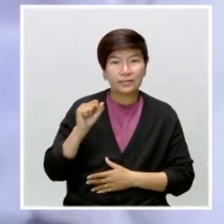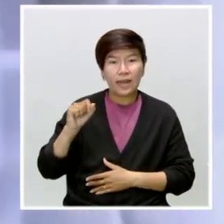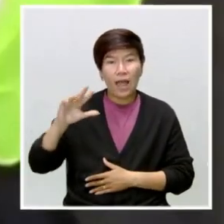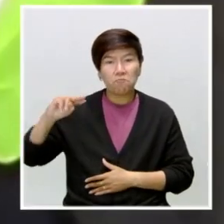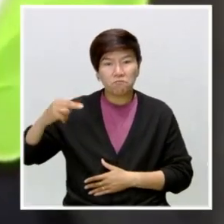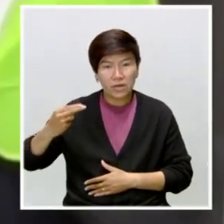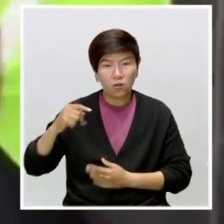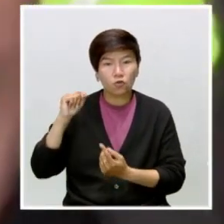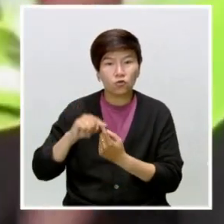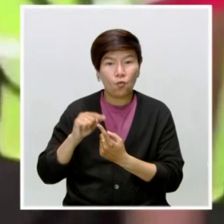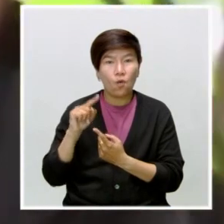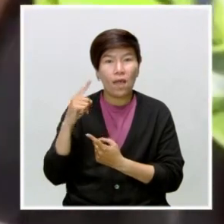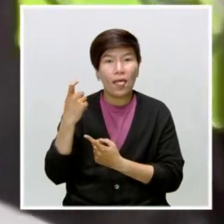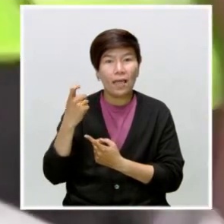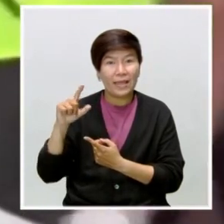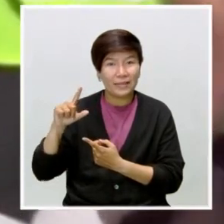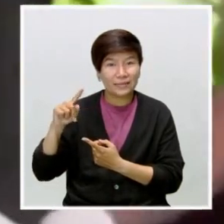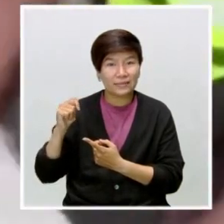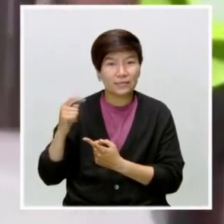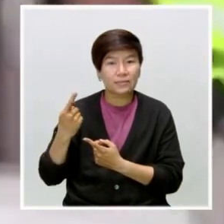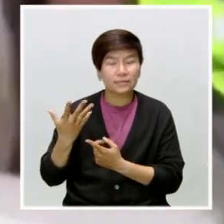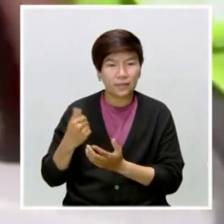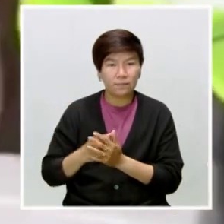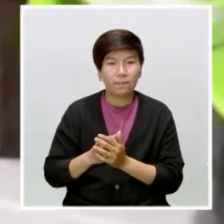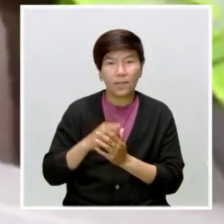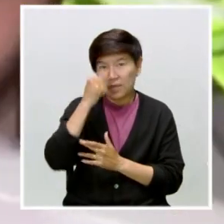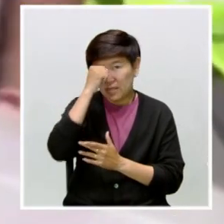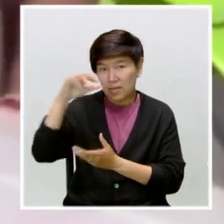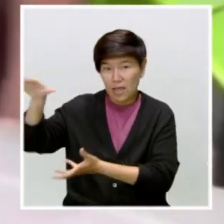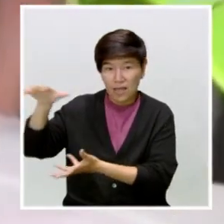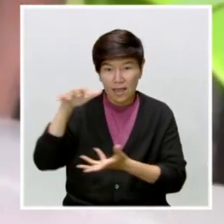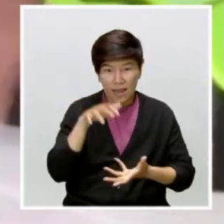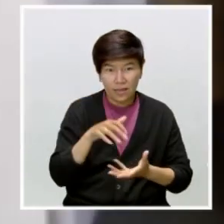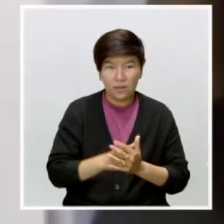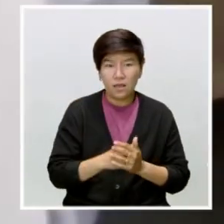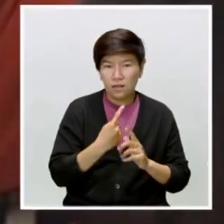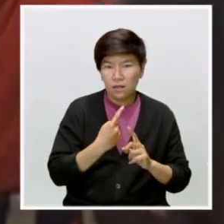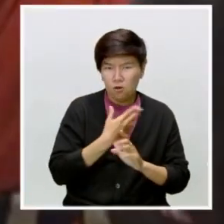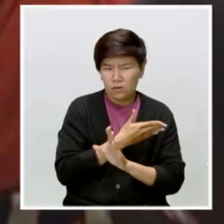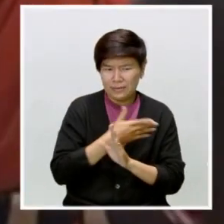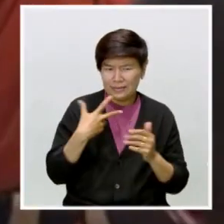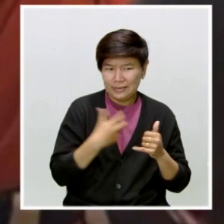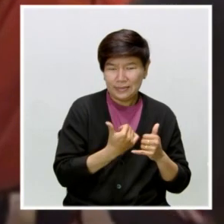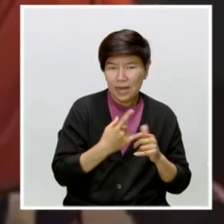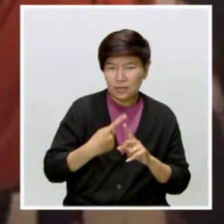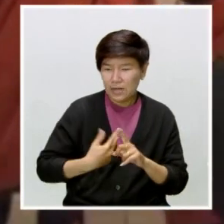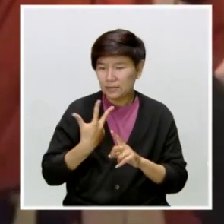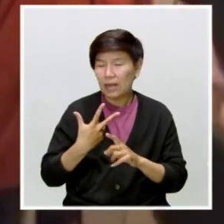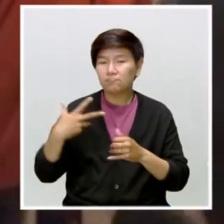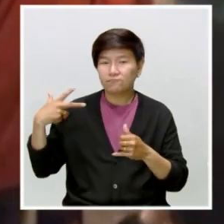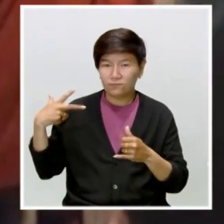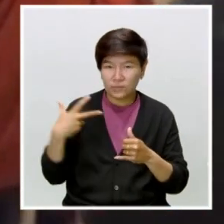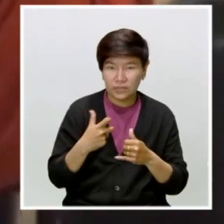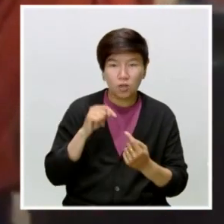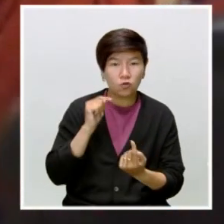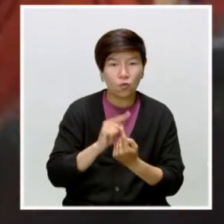นะคะจากอินเดียมอบให้นะคะแต่ว่ายังไม่ฉีดค่ะรอจนถึงเดือนมีนาคมเพราะว่ารอฤกษ์งามยามดีตามฤ